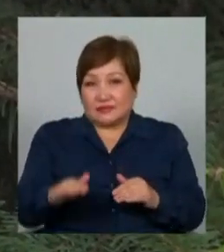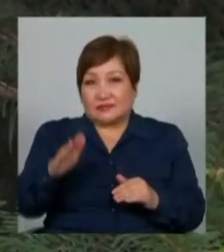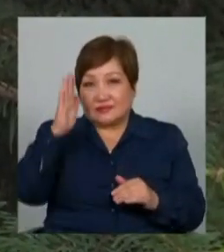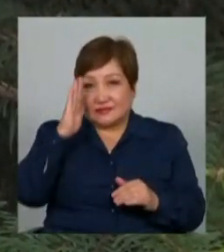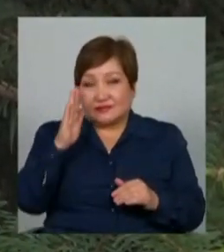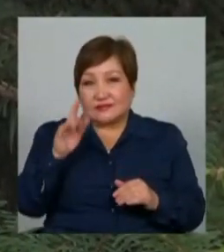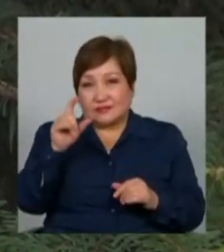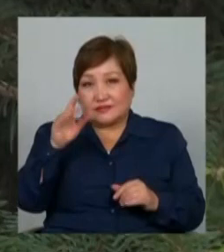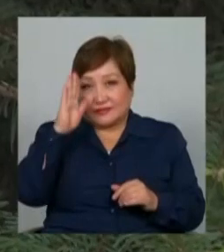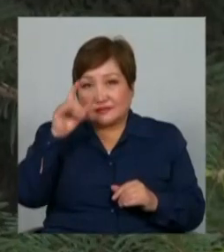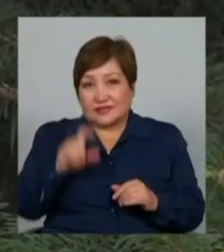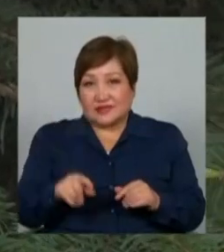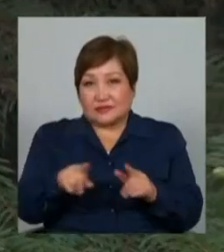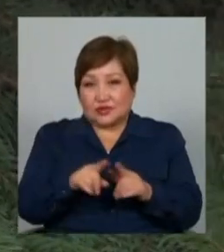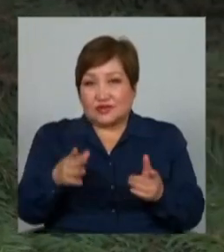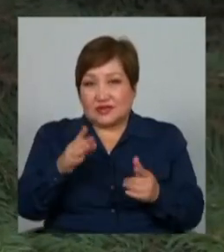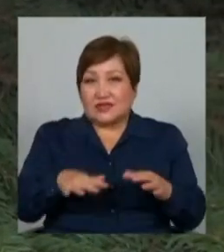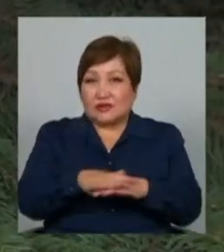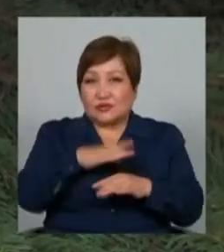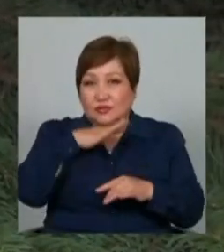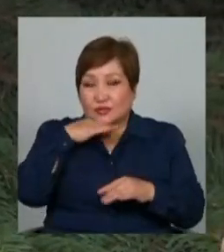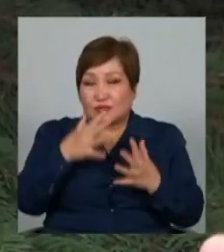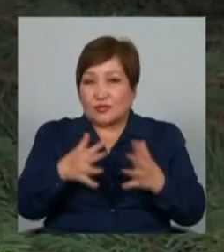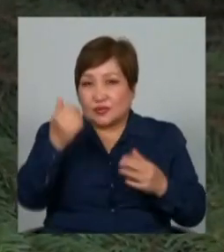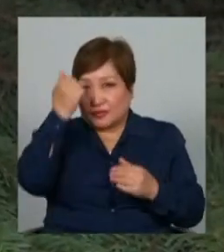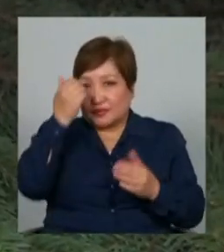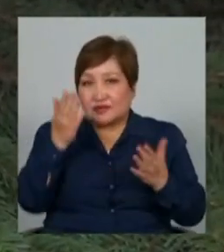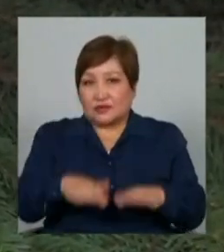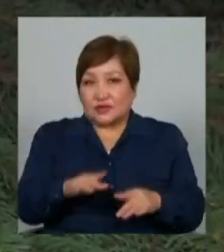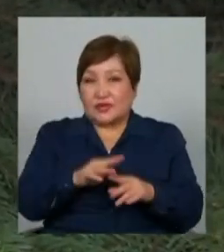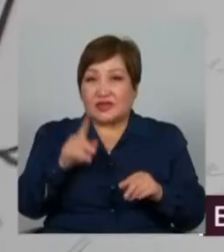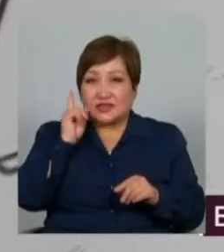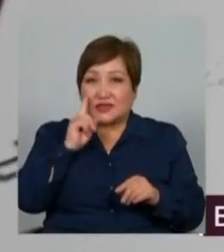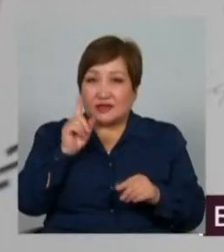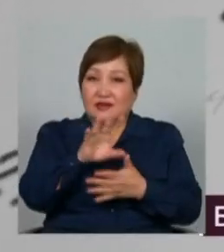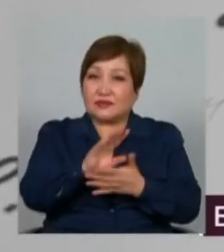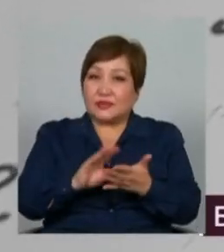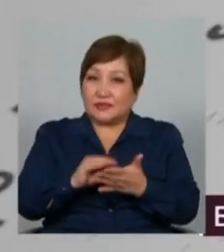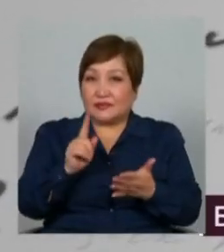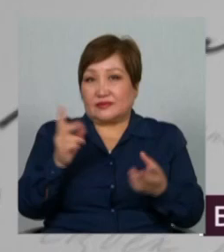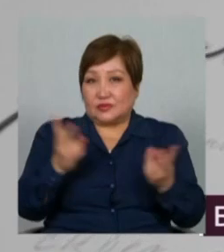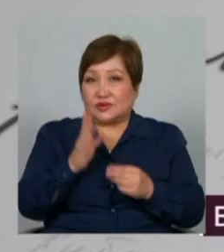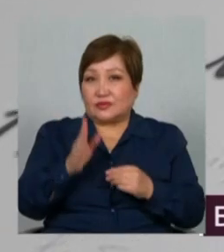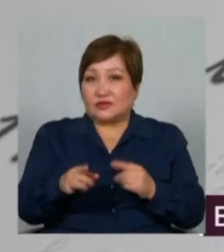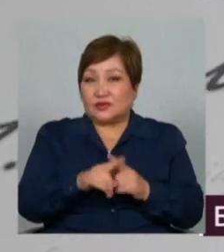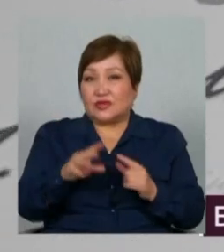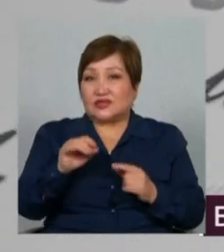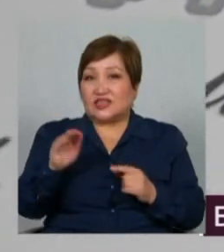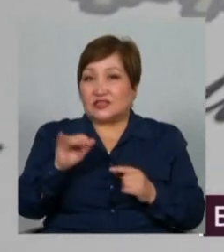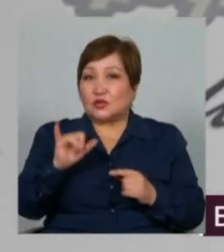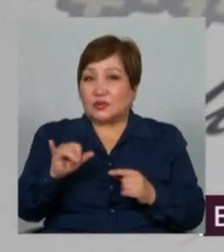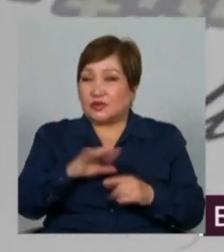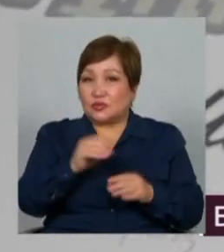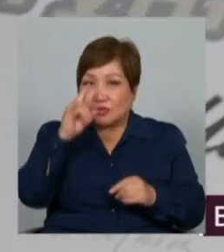із қалдырды деп айтуға болады. Соның бәрі де осы жастарға өнеге болу керек. Жақсылық Үшкемпіровтың қазасы бүкіл қазақ